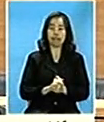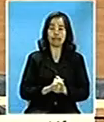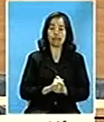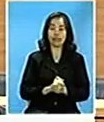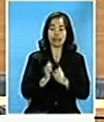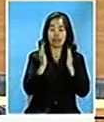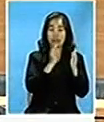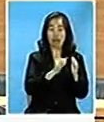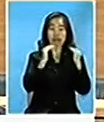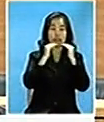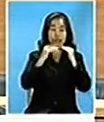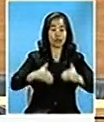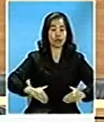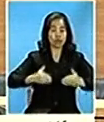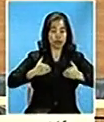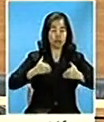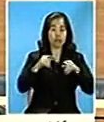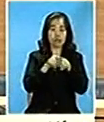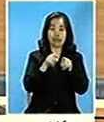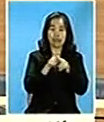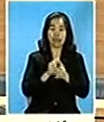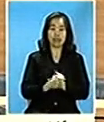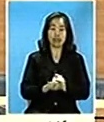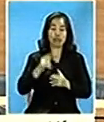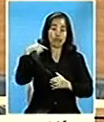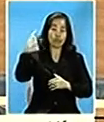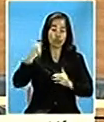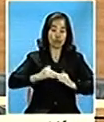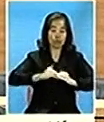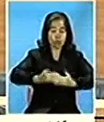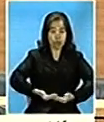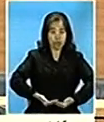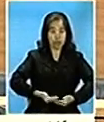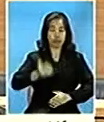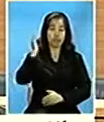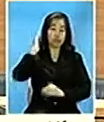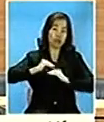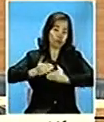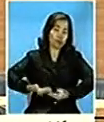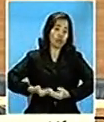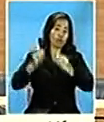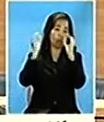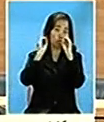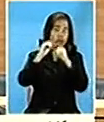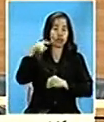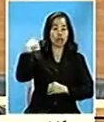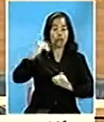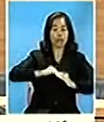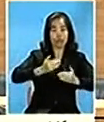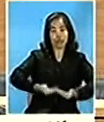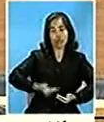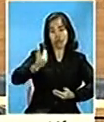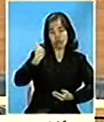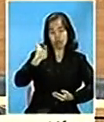เท่าเทียมในด้านสุขภาพก็เหมือนกันนะคะสตรีที่มีครรภ์เนี่ยเพราะผู้ชายไม่มีครรภ์นะคะผู้หญิงมีครรภ์นะคะและหลังคลอดบุ